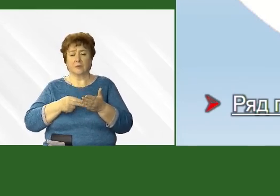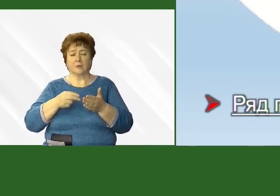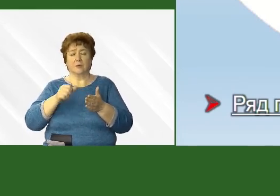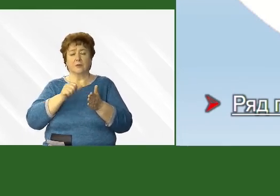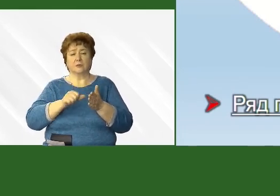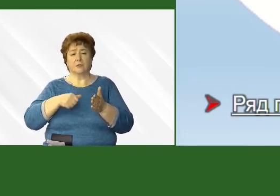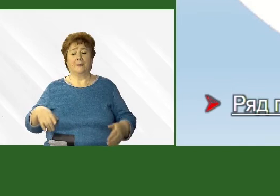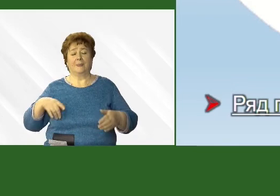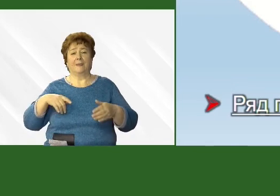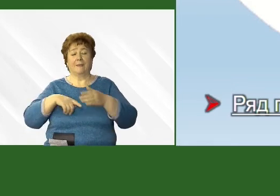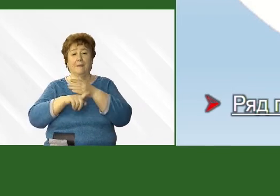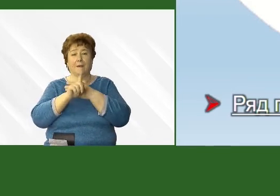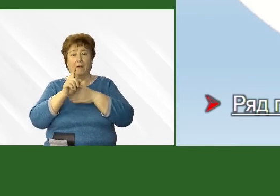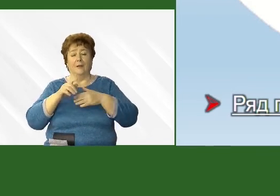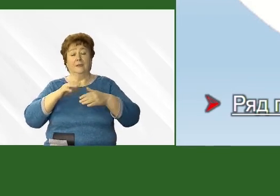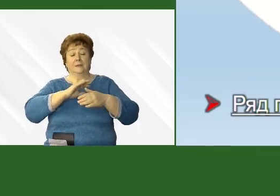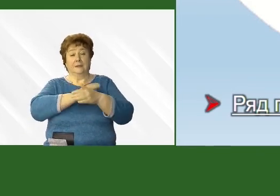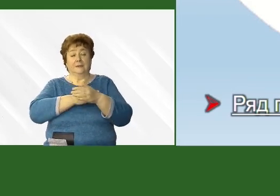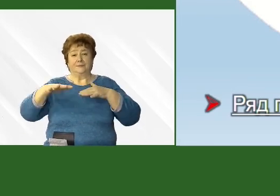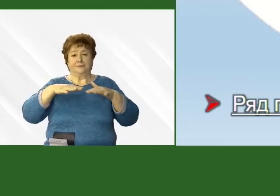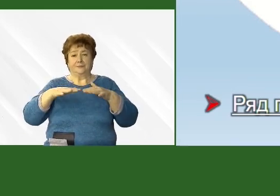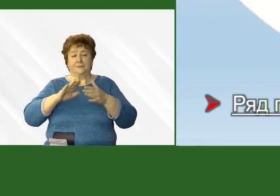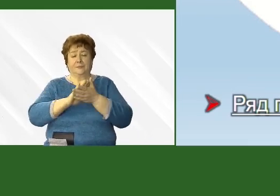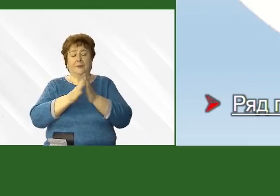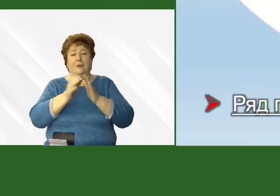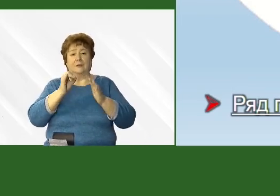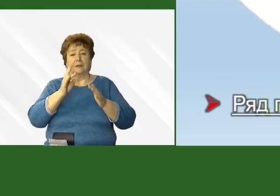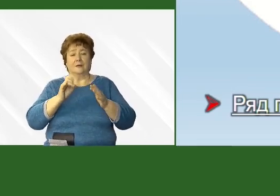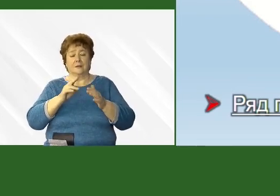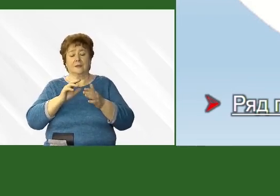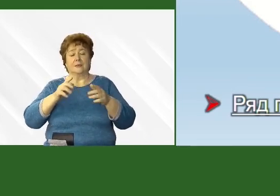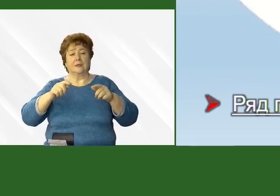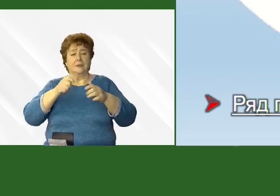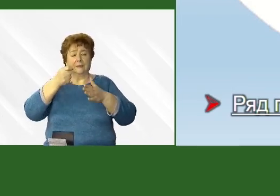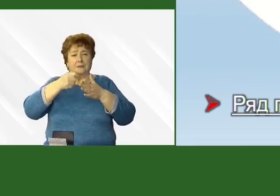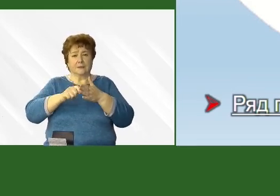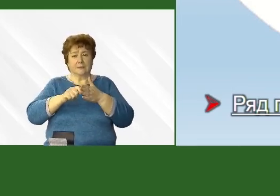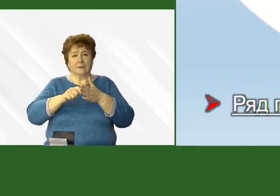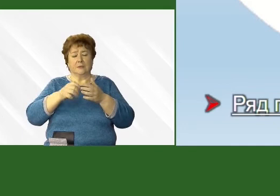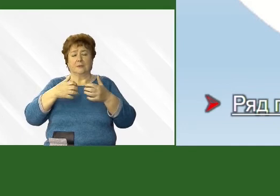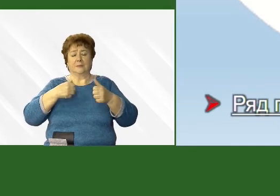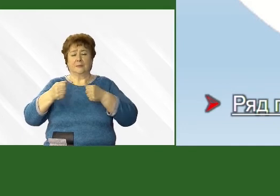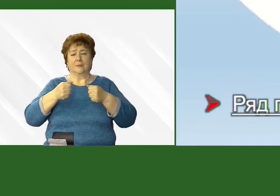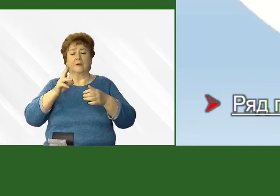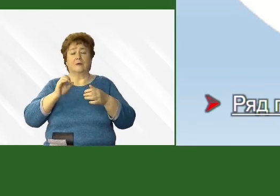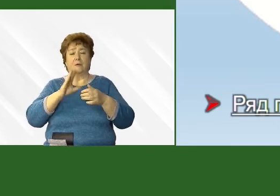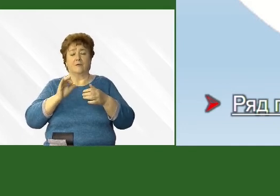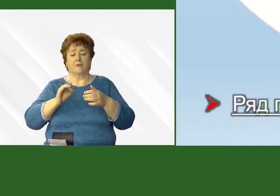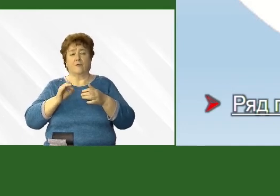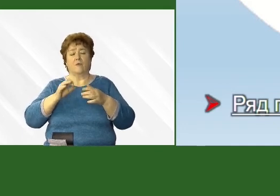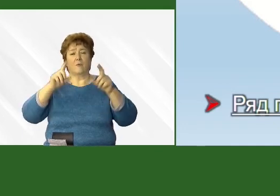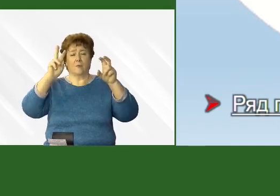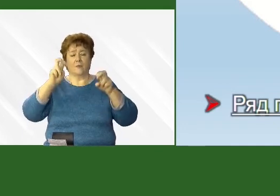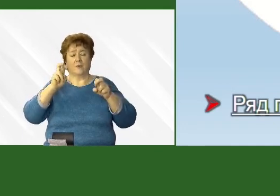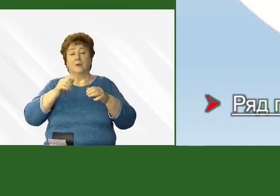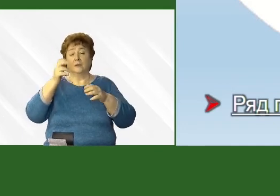1961 году вступил в силу договор об Антарктике, закрепляющий сложившийся статус-кво,